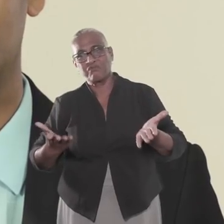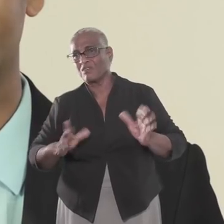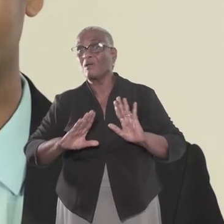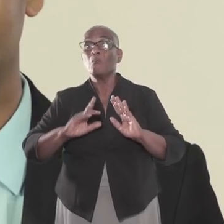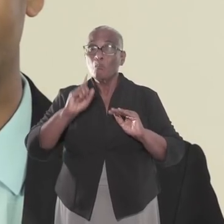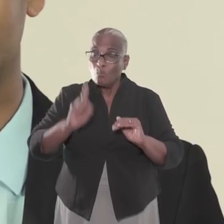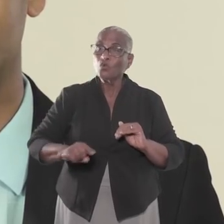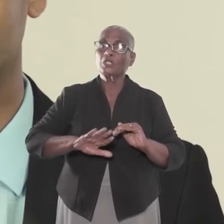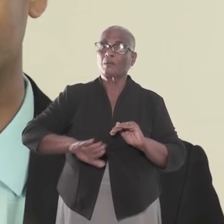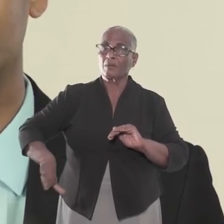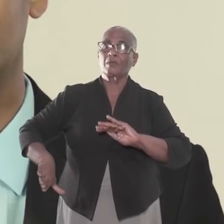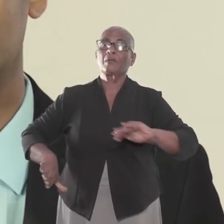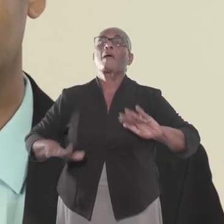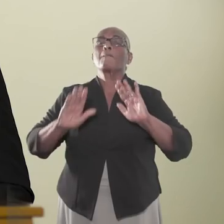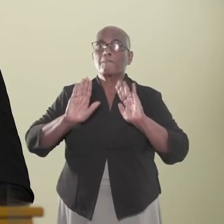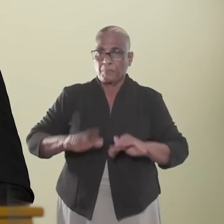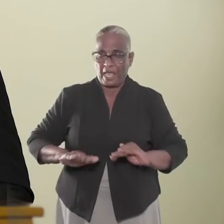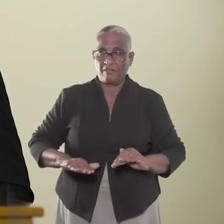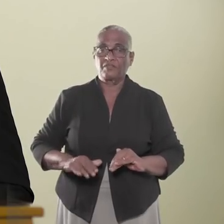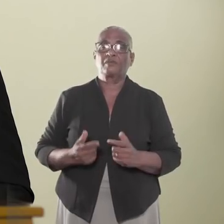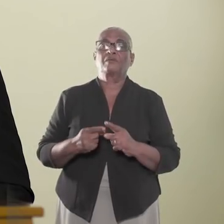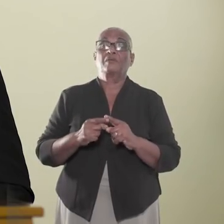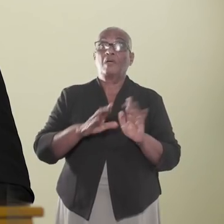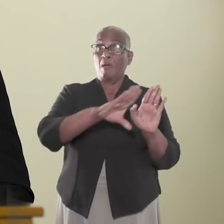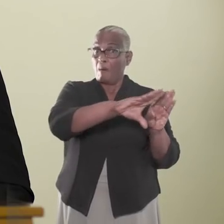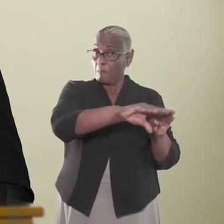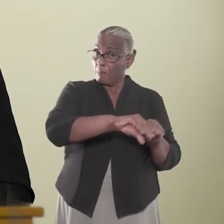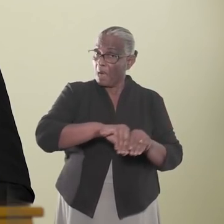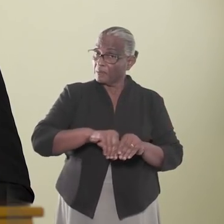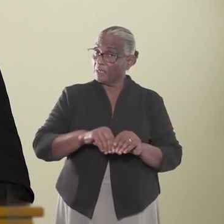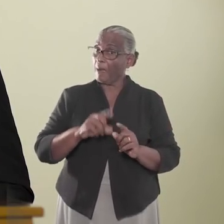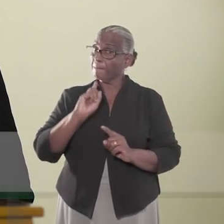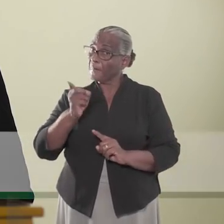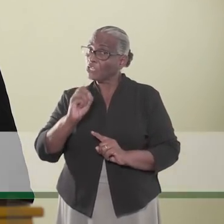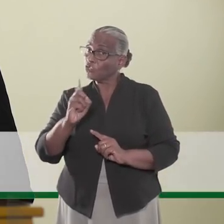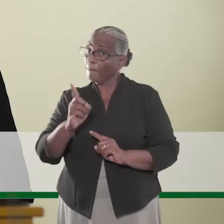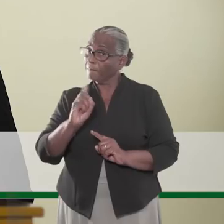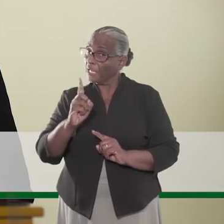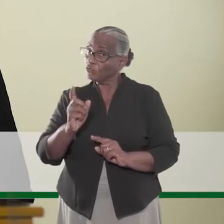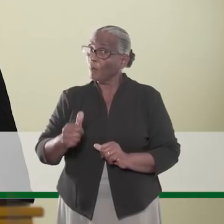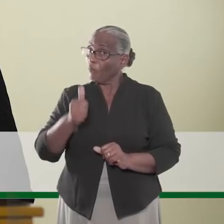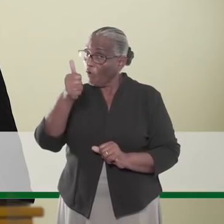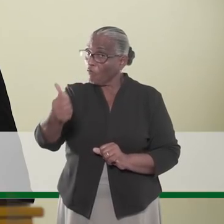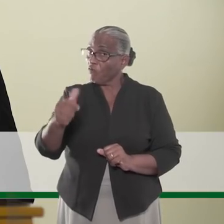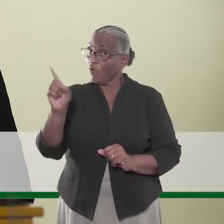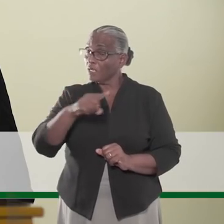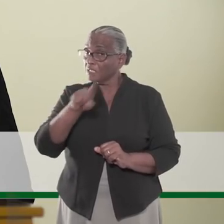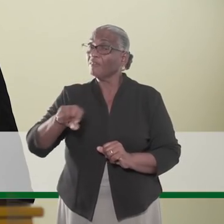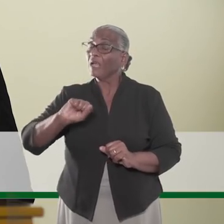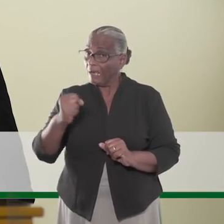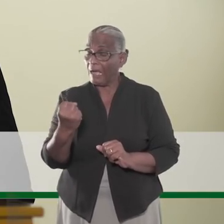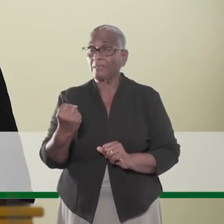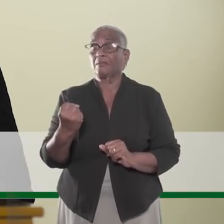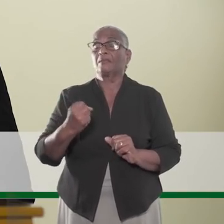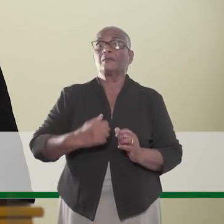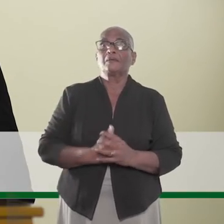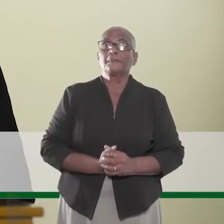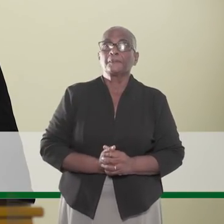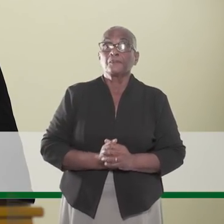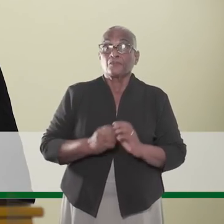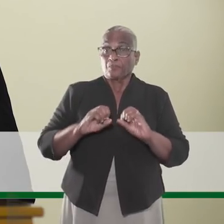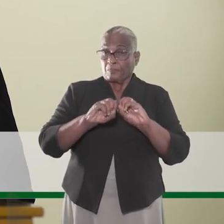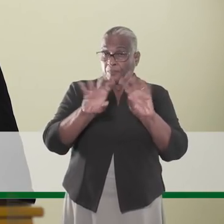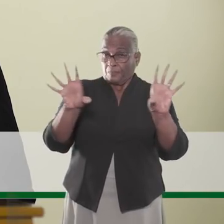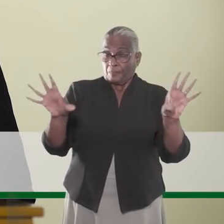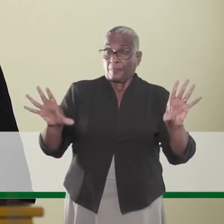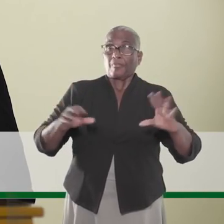of te bevinden. Voernoemde maatregelen hebben verstrekkende gevolgen. In gevolge daarvan